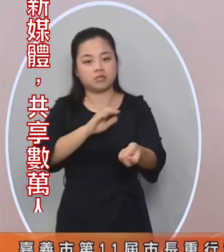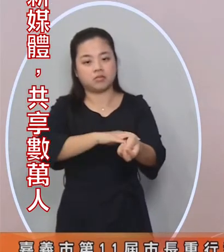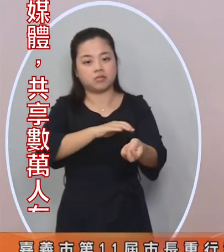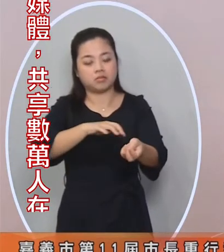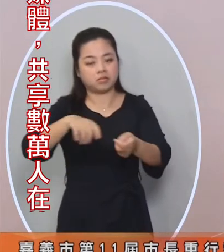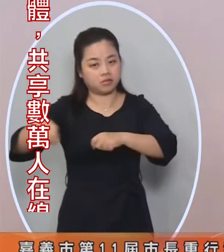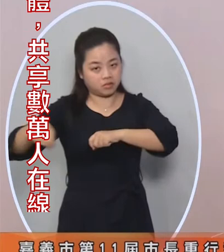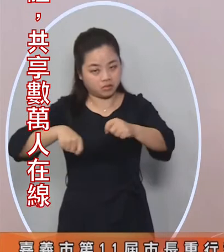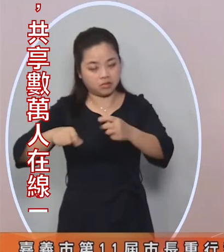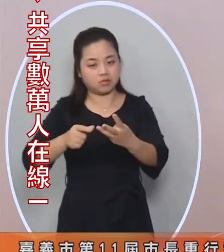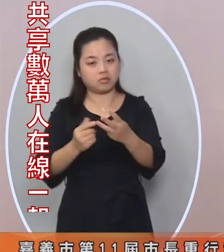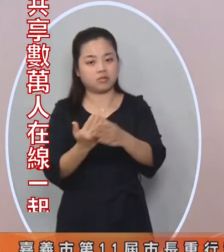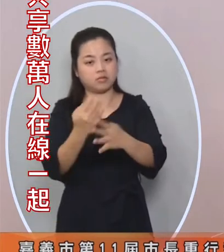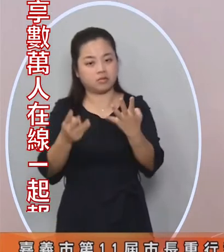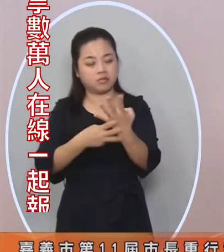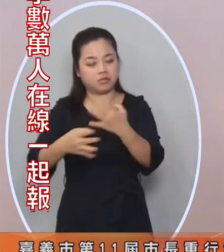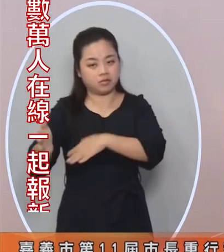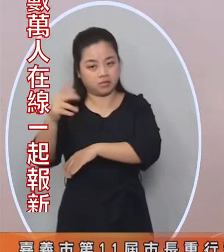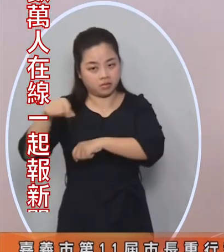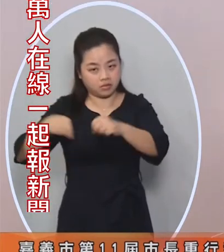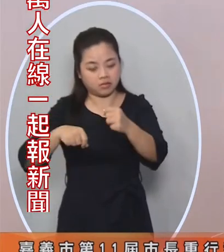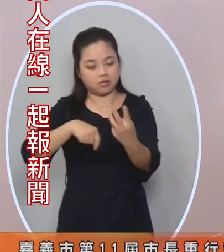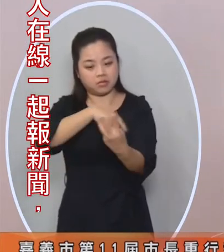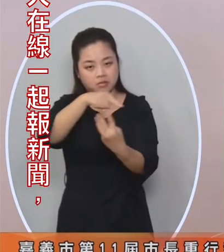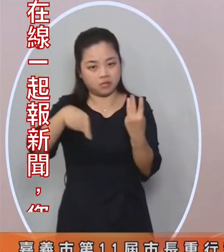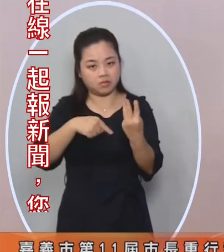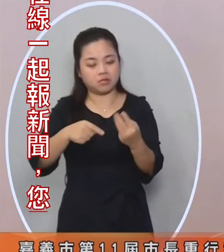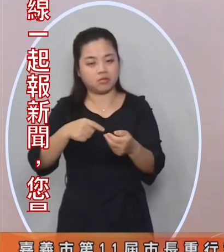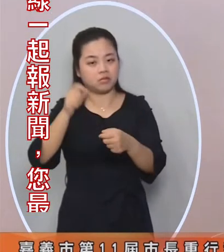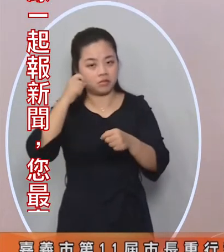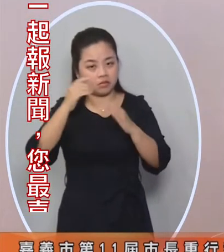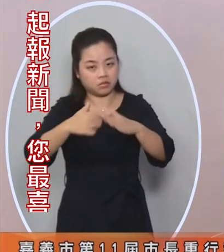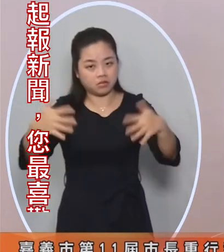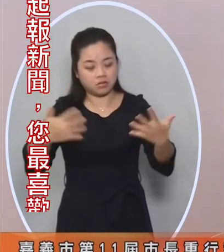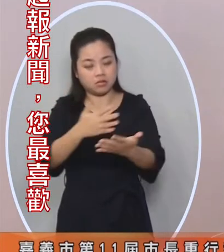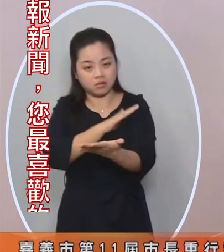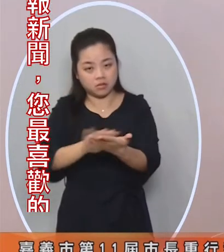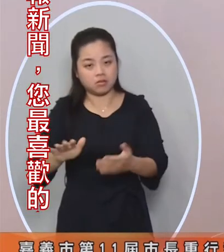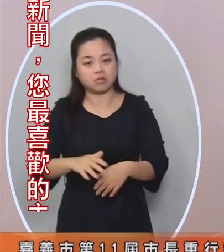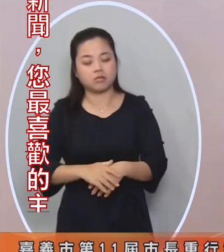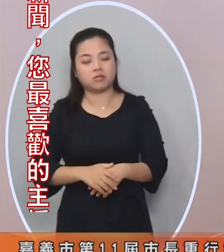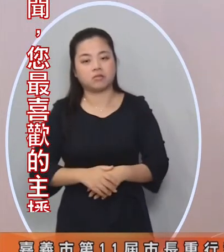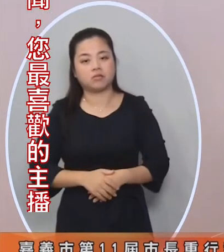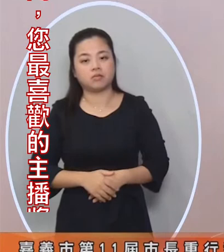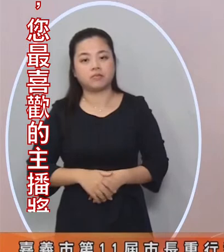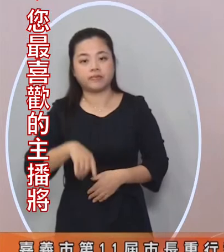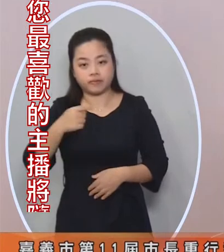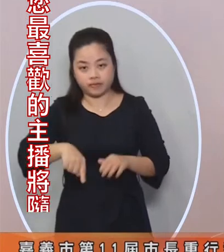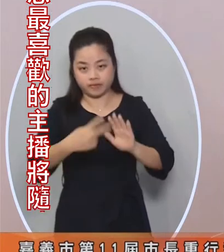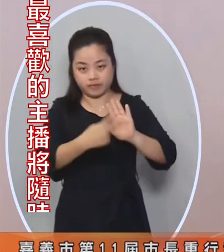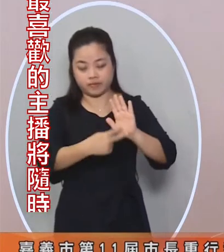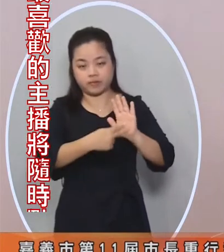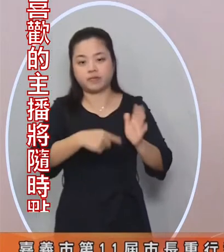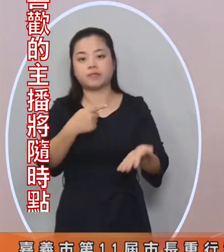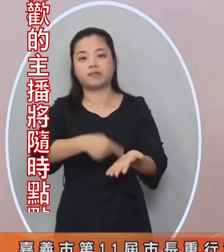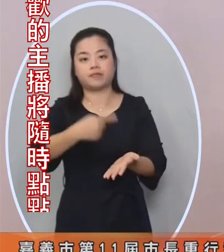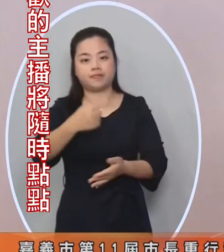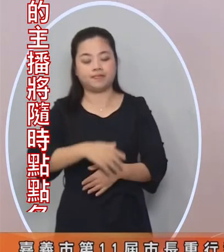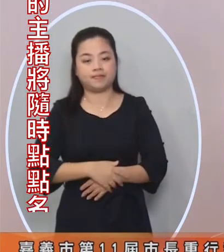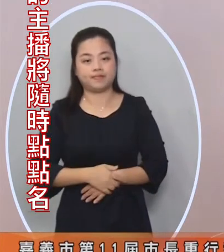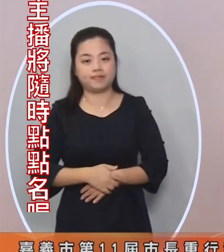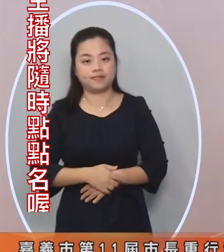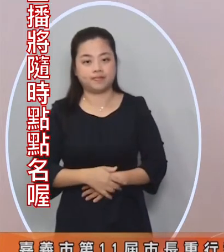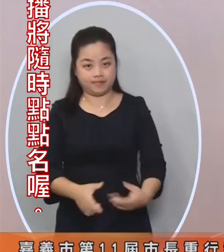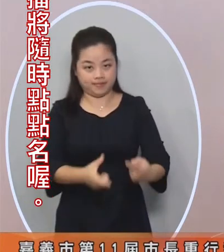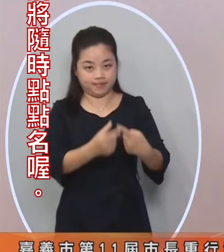政策，我们的产业政策如何来解决嘉义市的问题。所以在这里我们要重申一遍，我们要重申一遍，